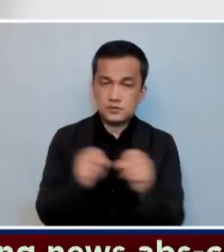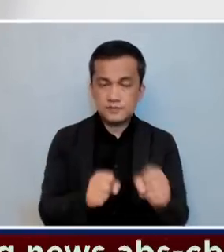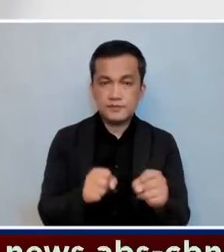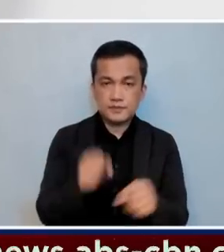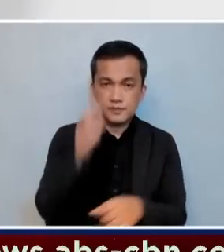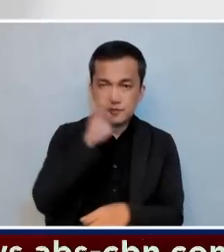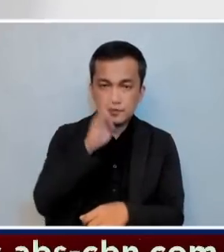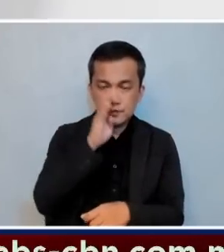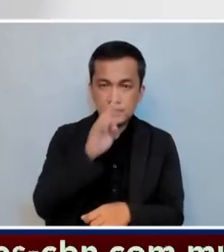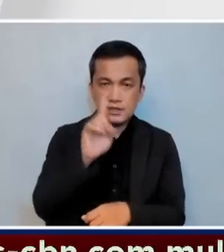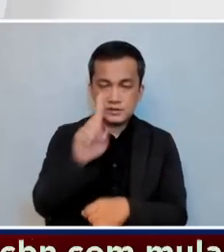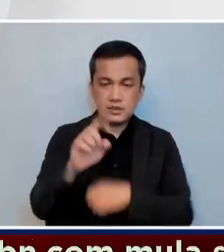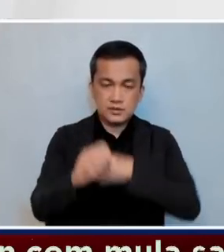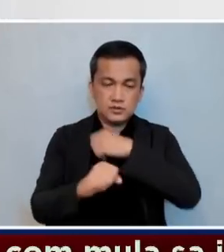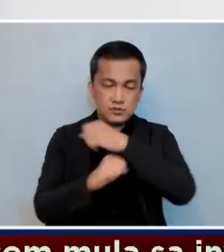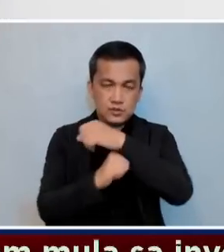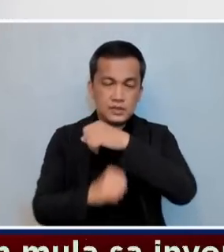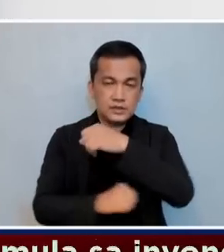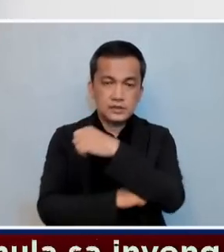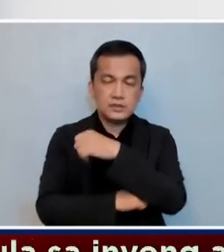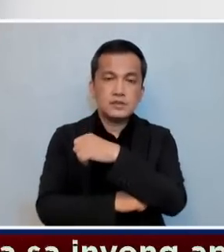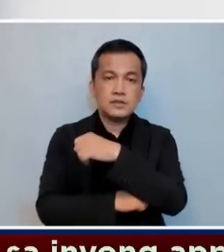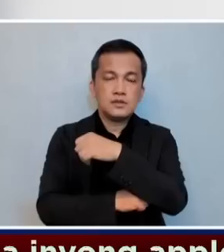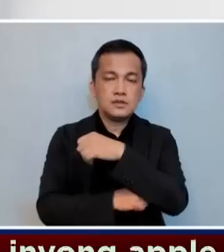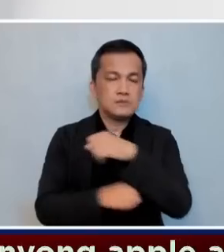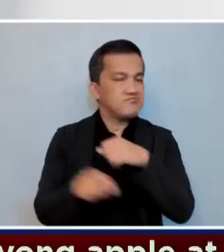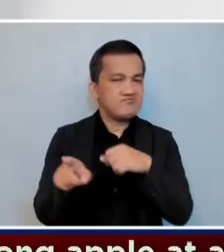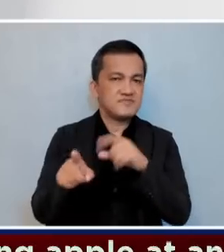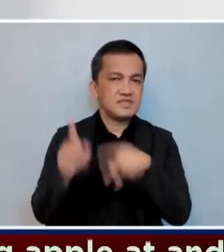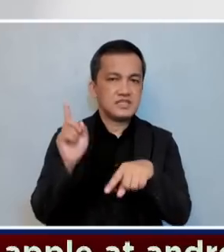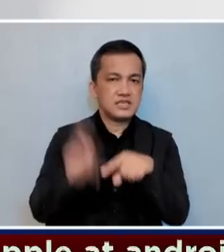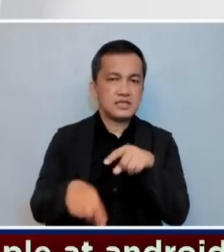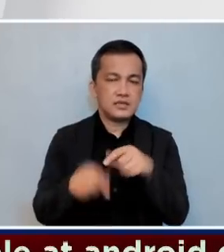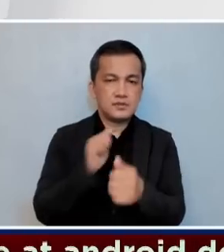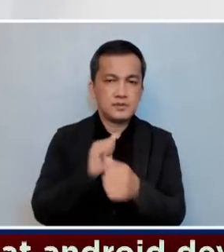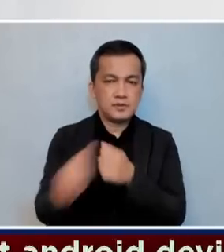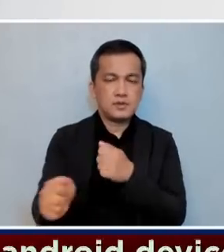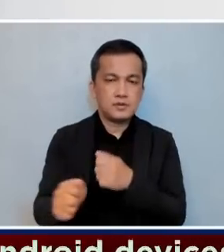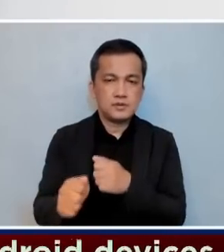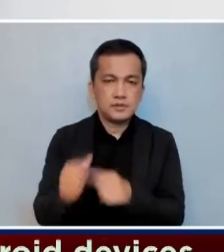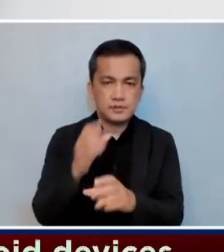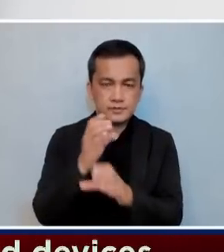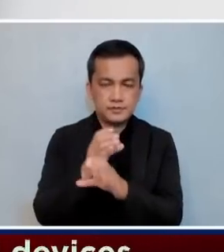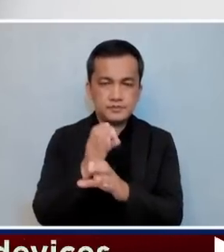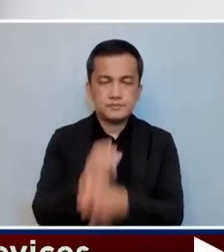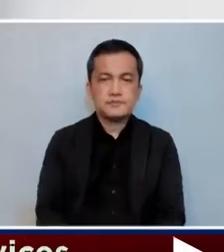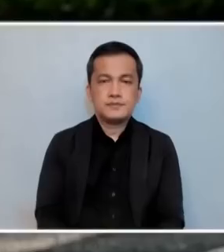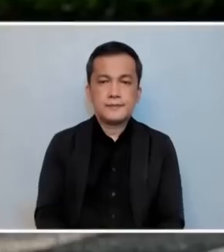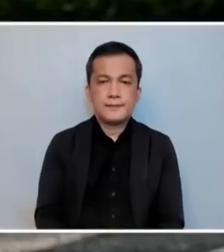at 1 tulay sa Cagayan Valley ang hindi madadaanan ng mga sasakyan.